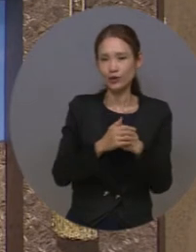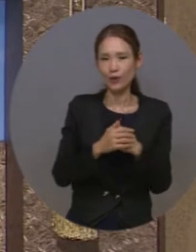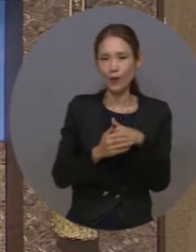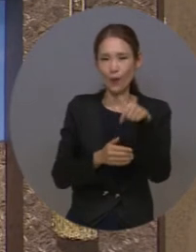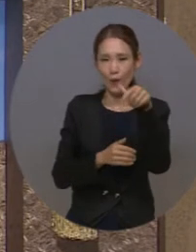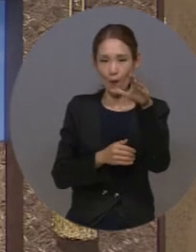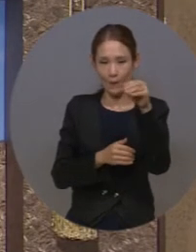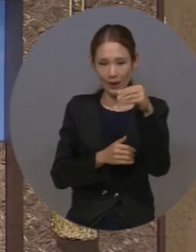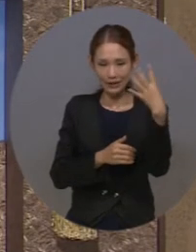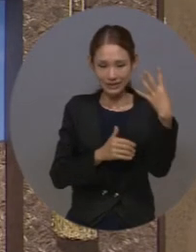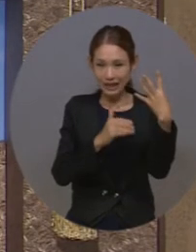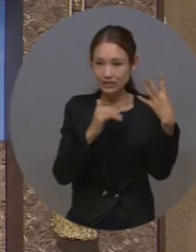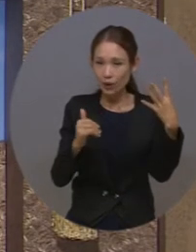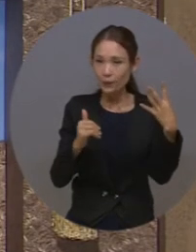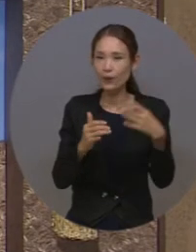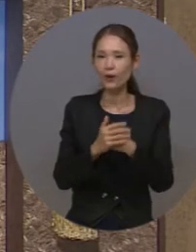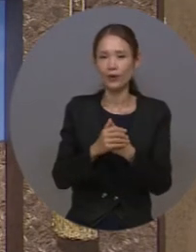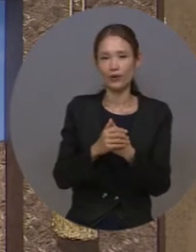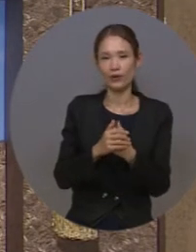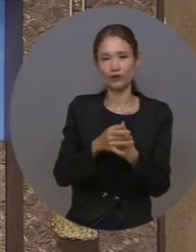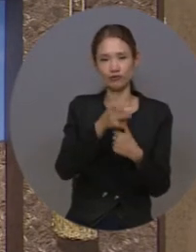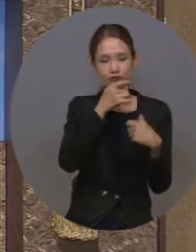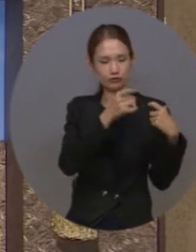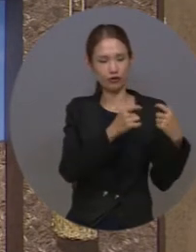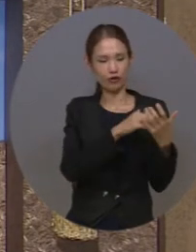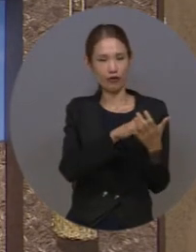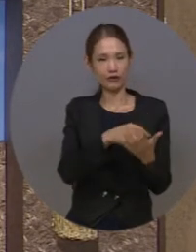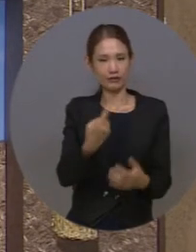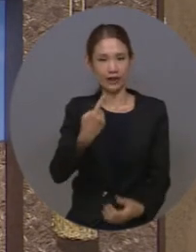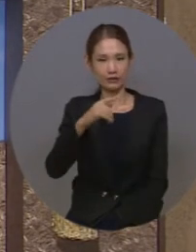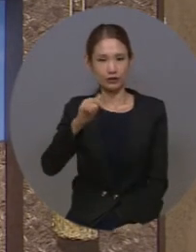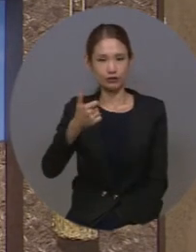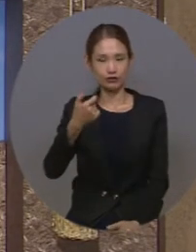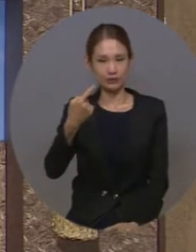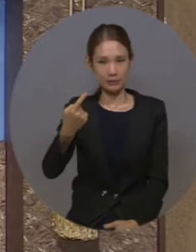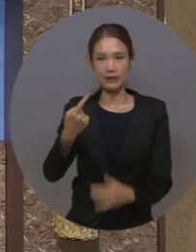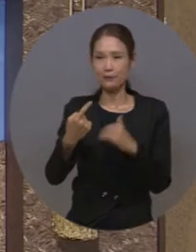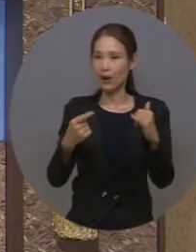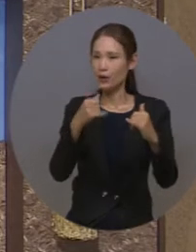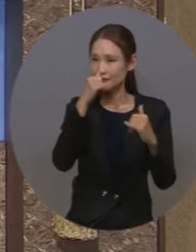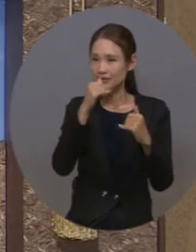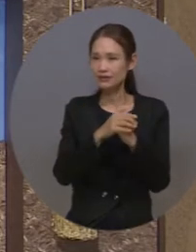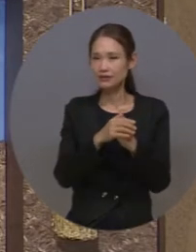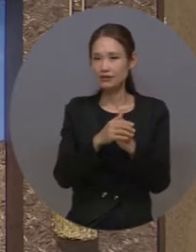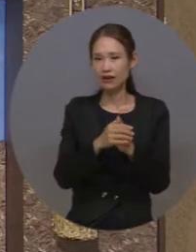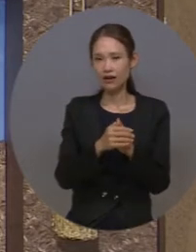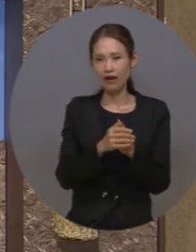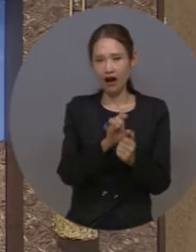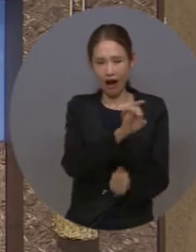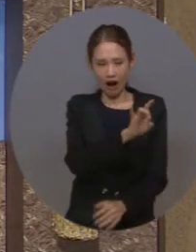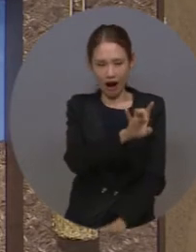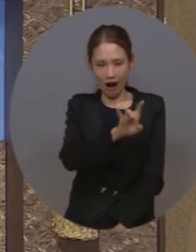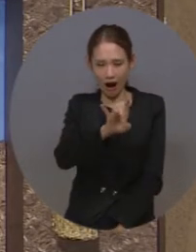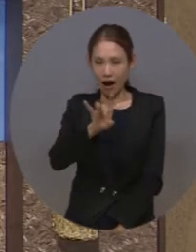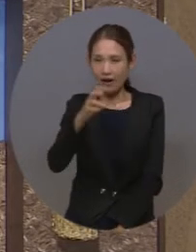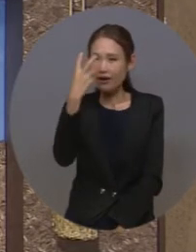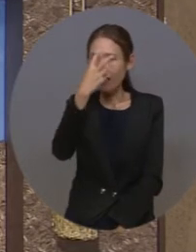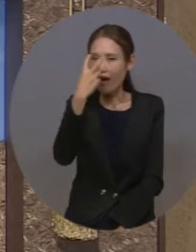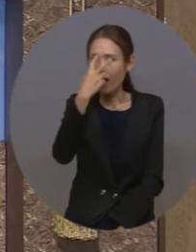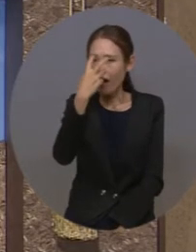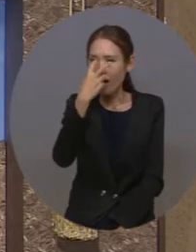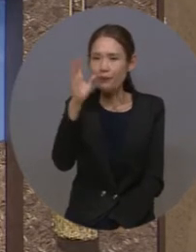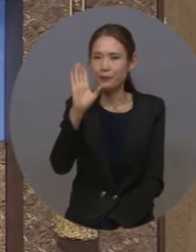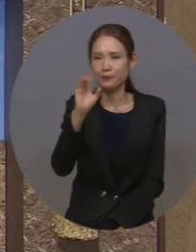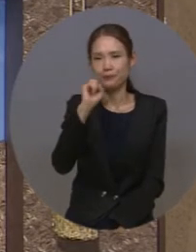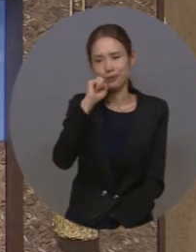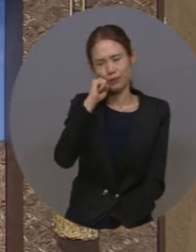명이 있고요. 네. 수원에는 한 4,061명이 있습니다. 예. 이분들을 다 케어해 주기가 좀 어렵군이 있습니다.